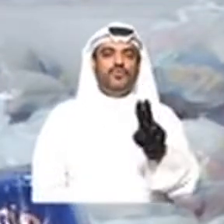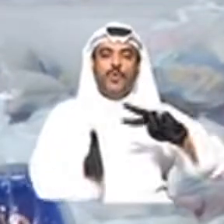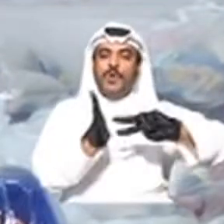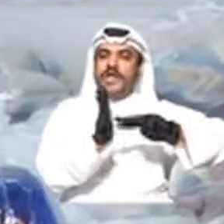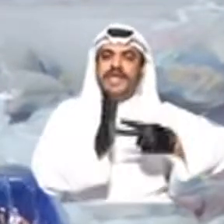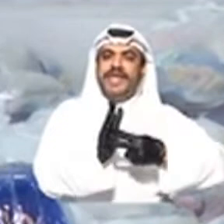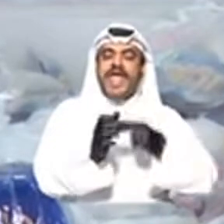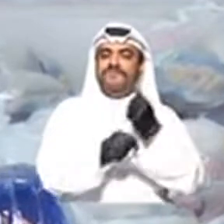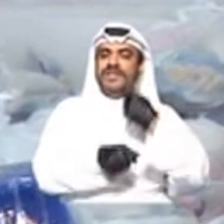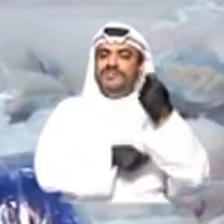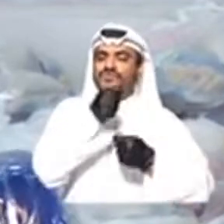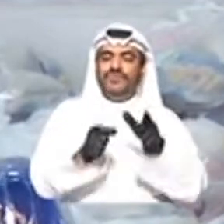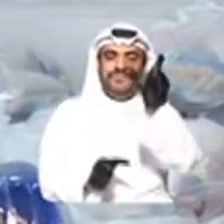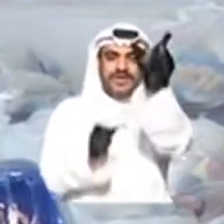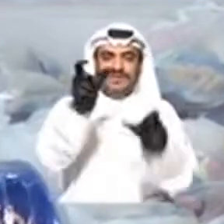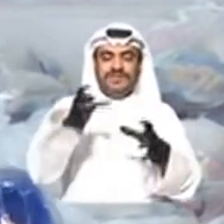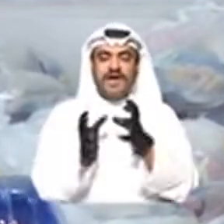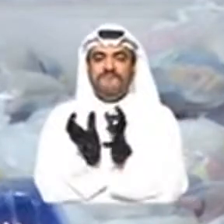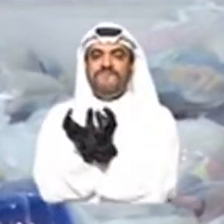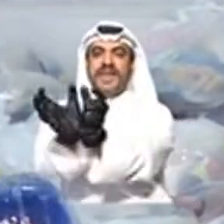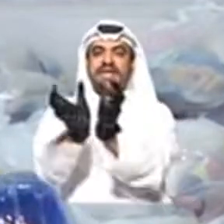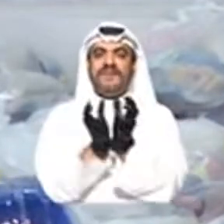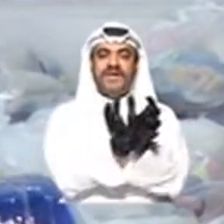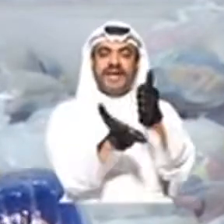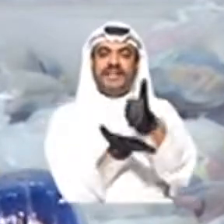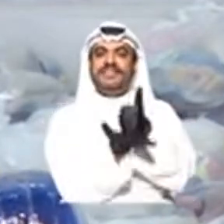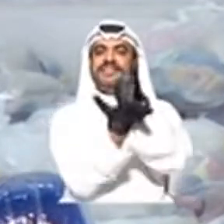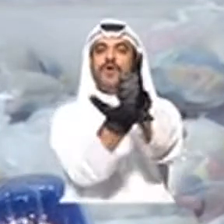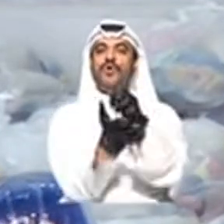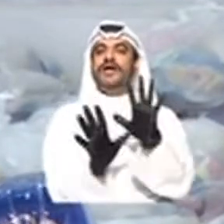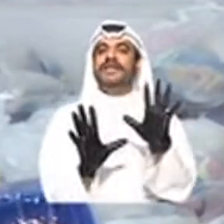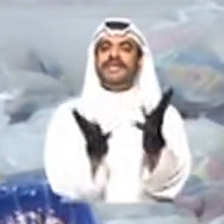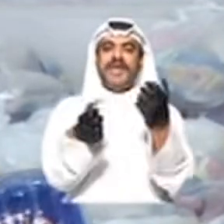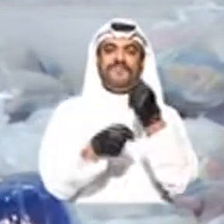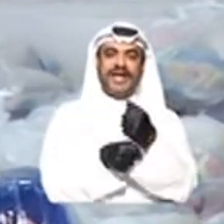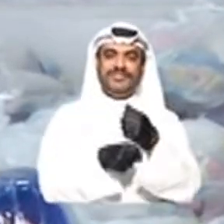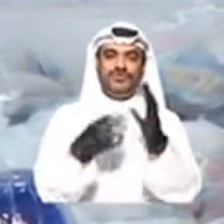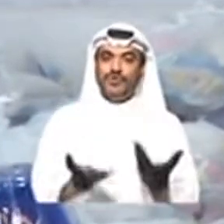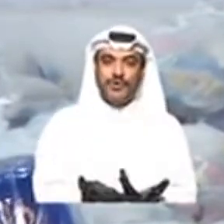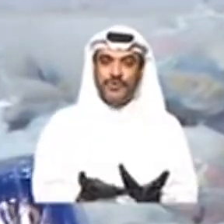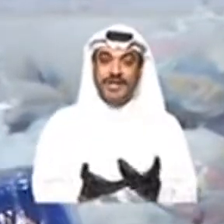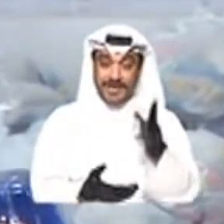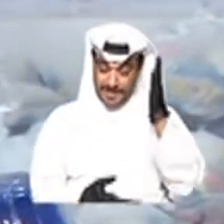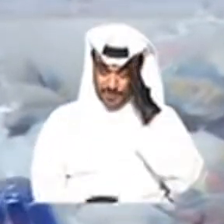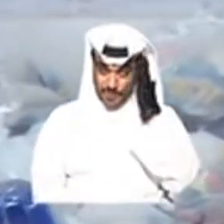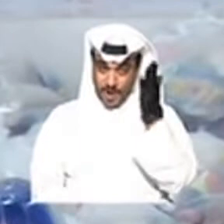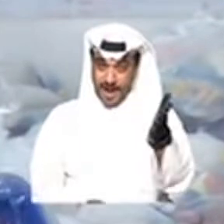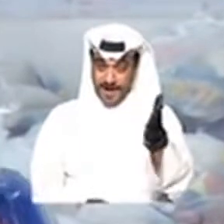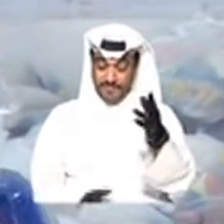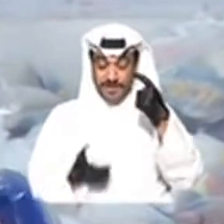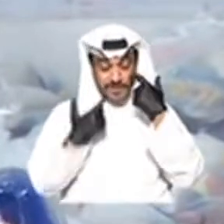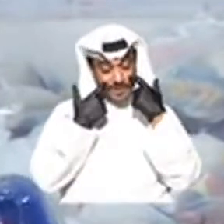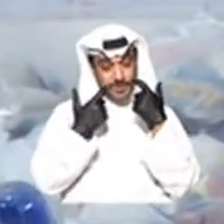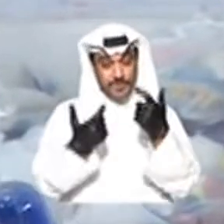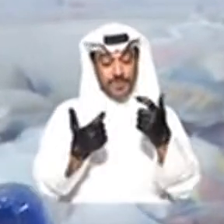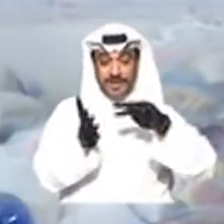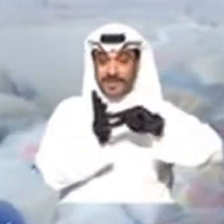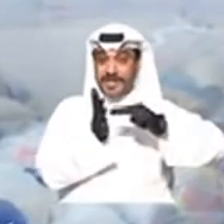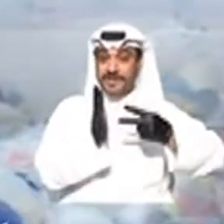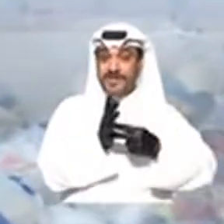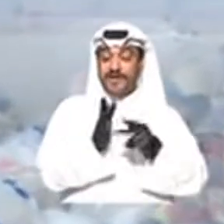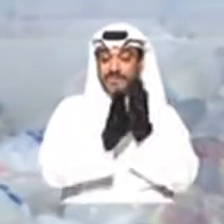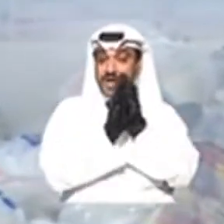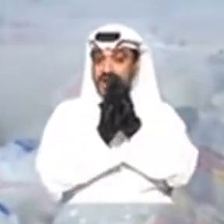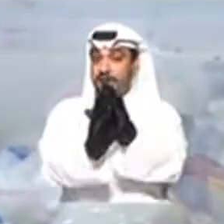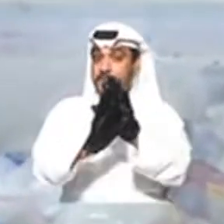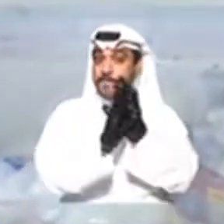كامل تعمل على أرض الميدان؟ ما هي توجيهاتكم اليوم في ظل هذه الظروف الاستثنائية، مع الأخذ بعين الاعتبار بضرورة حماية